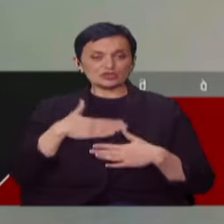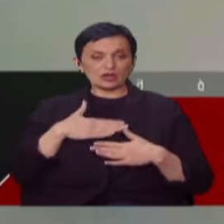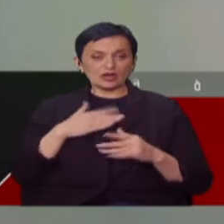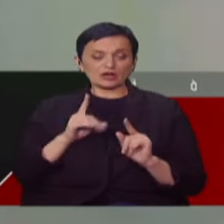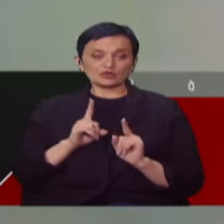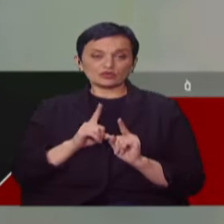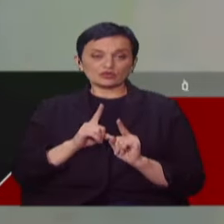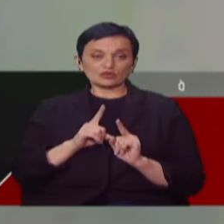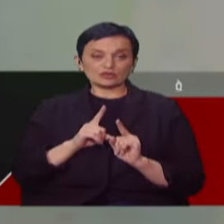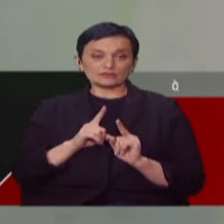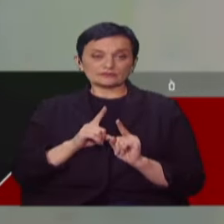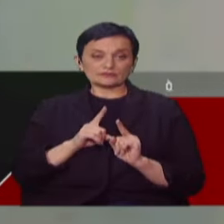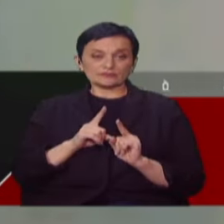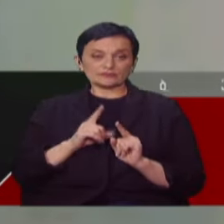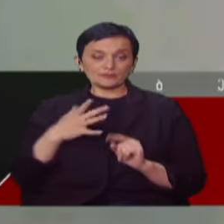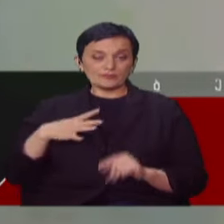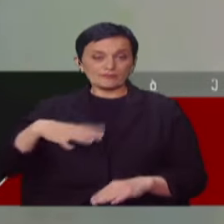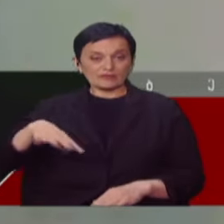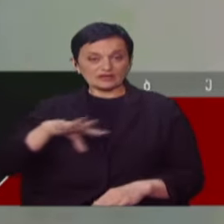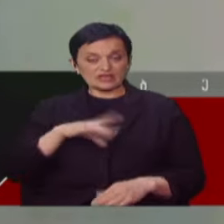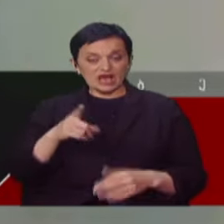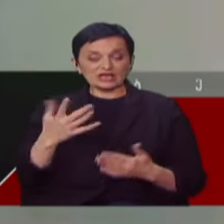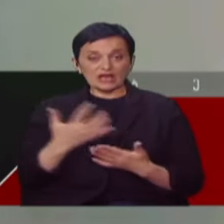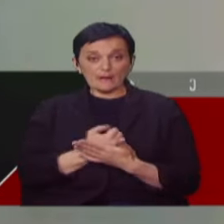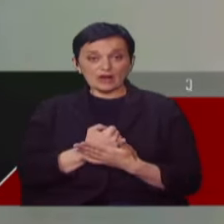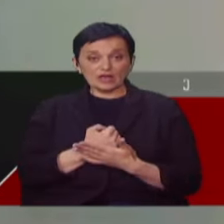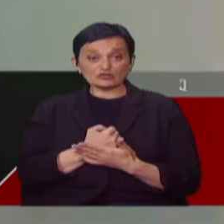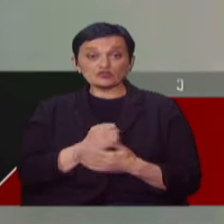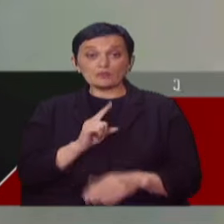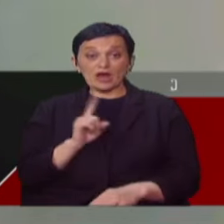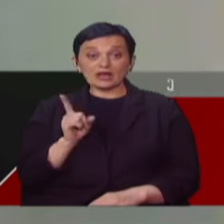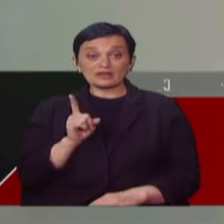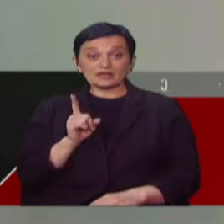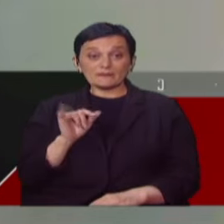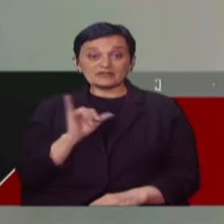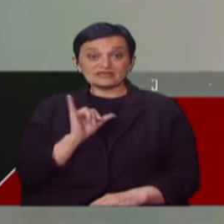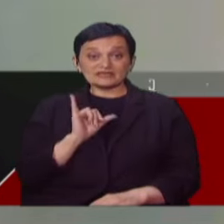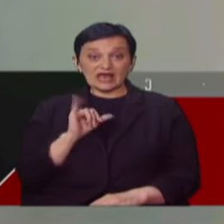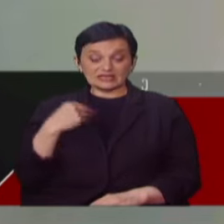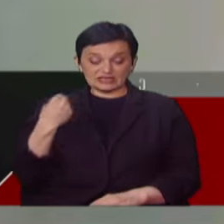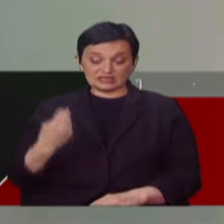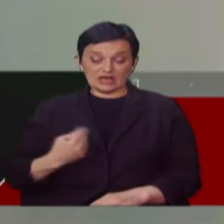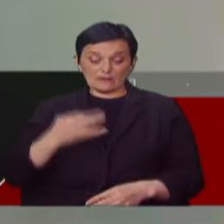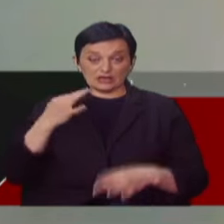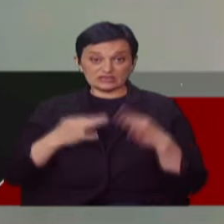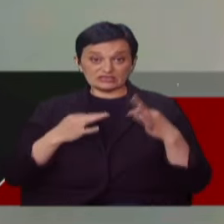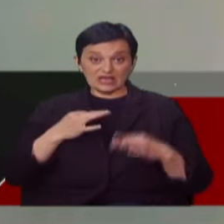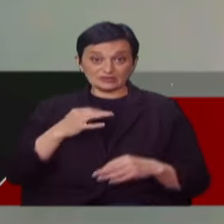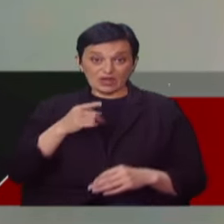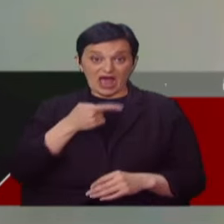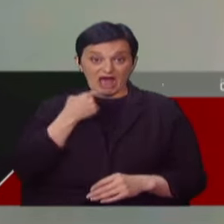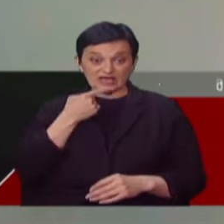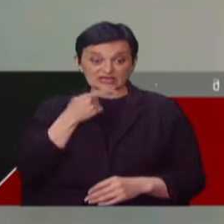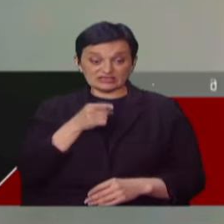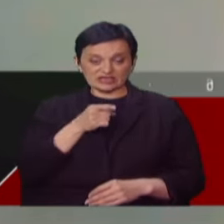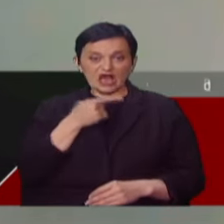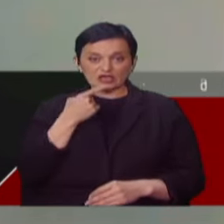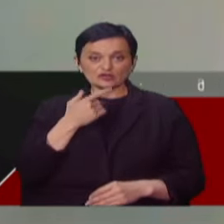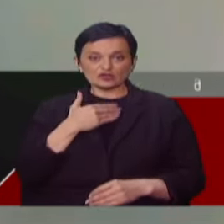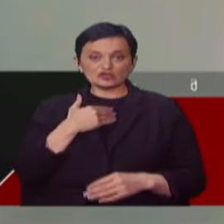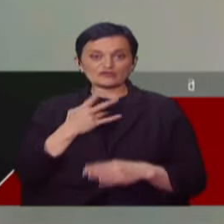ვთქვათ, ამ შემთხვევაში საქართველომ გაიმარჯვა. Მაგრამ იქ სადაც სტრასბურგის სასამართლოს ახსენებენ